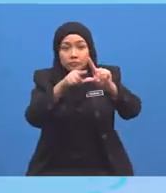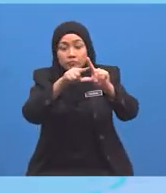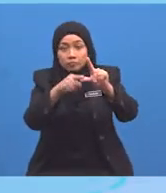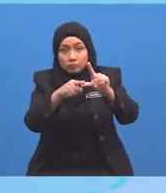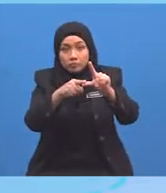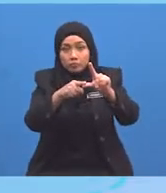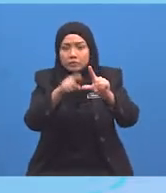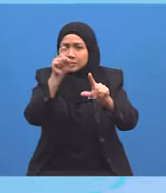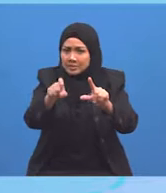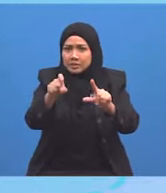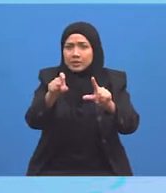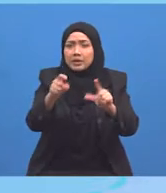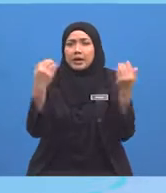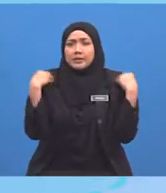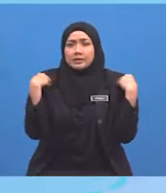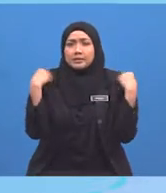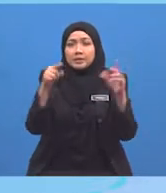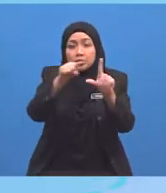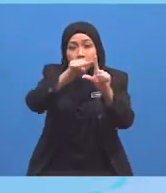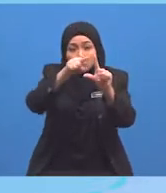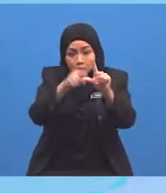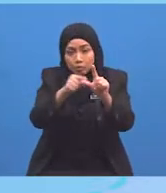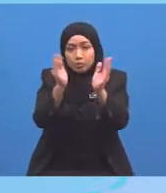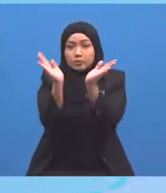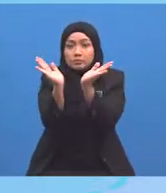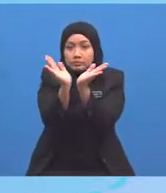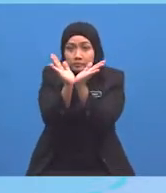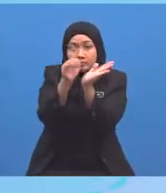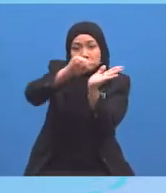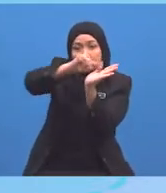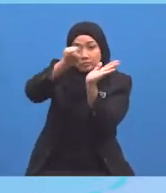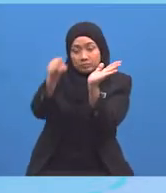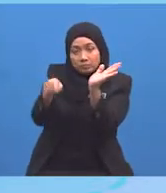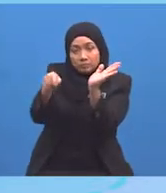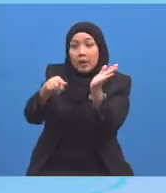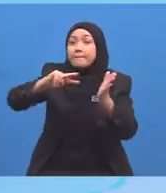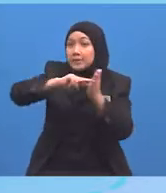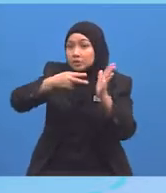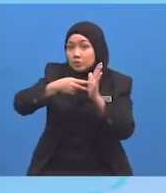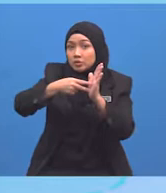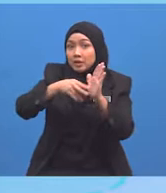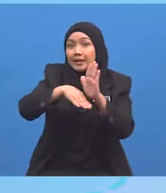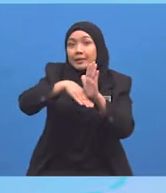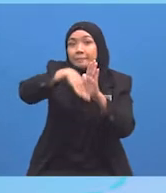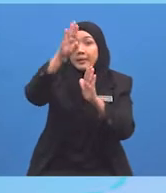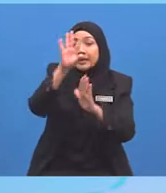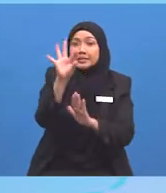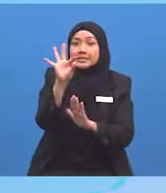cakar. Sudut cakar bermaksud sudut yang lebih daripada 90